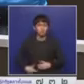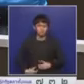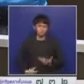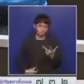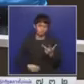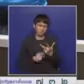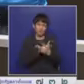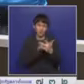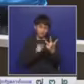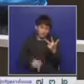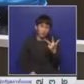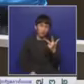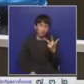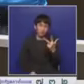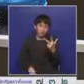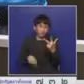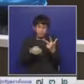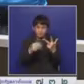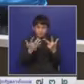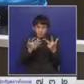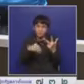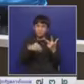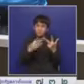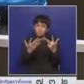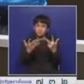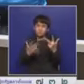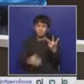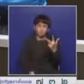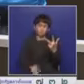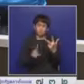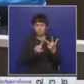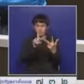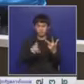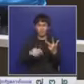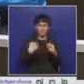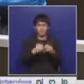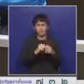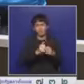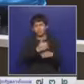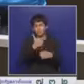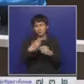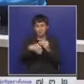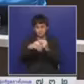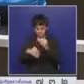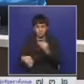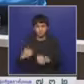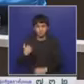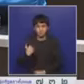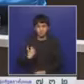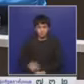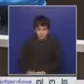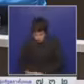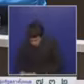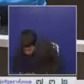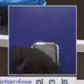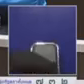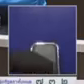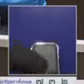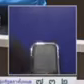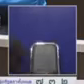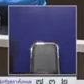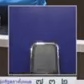มันมีแค่ 3ปัญหานี้แหละครับในประเทศนี้มันยังมีอีกหลายปัญหาครับปัญหาทางด้านเศรษฐกิจ